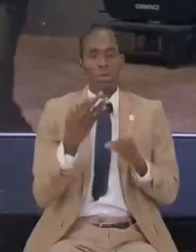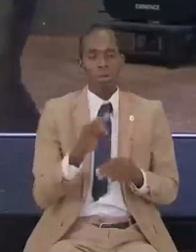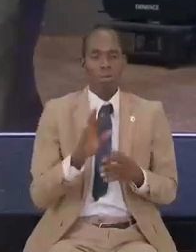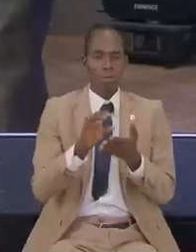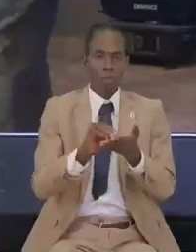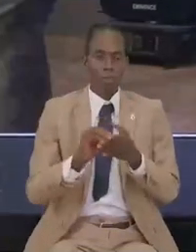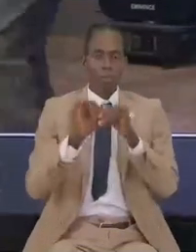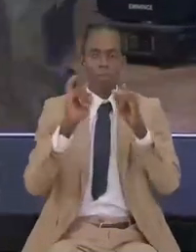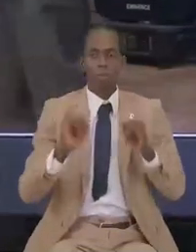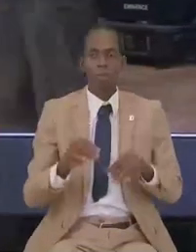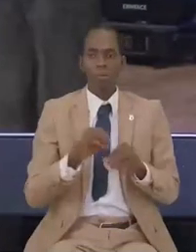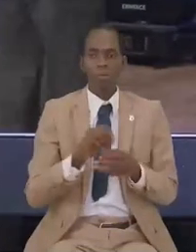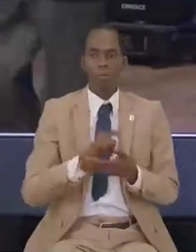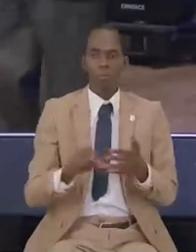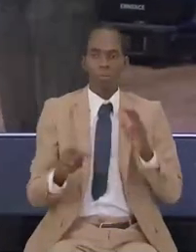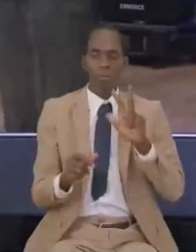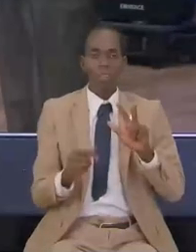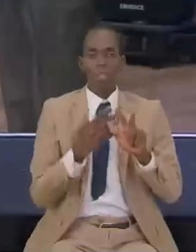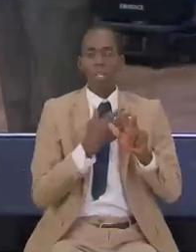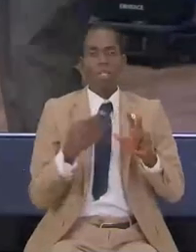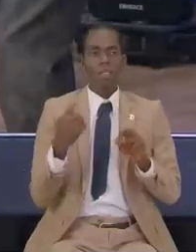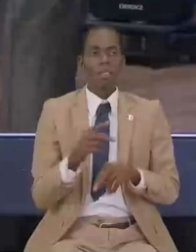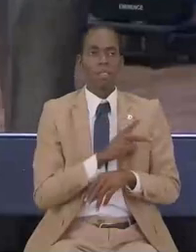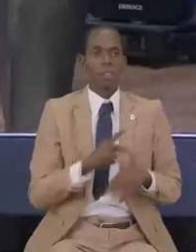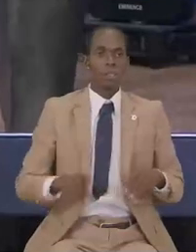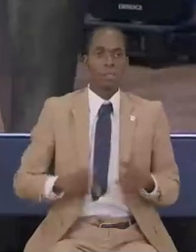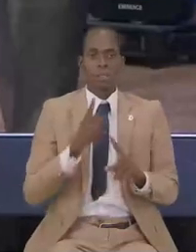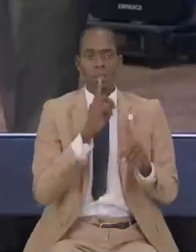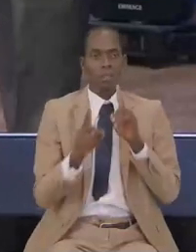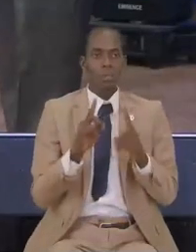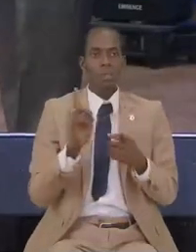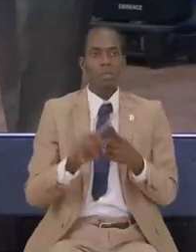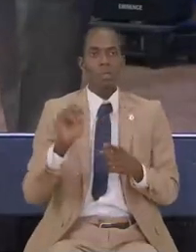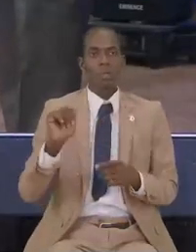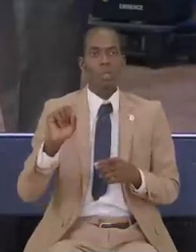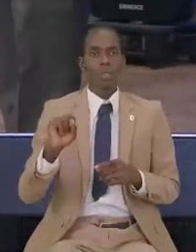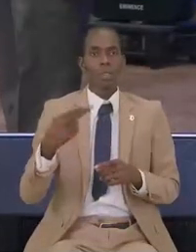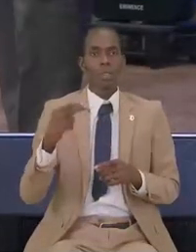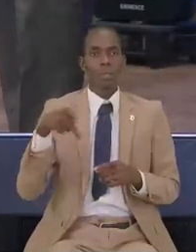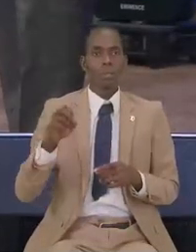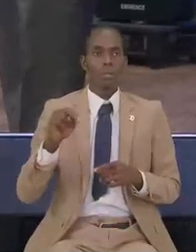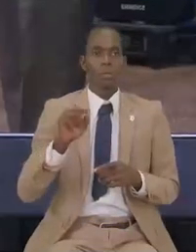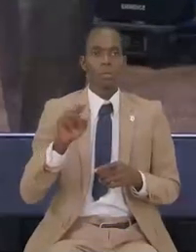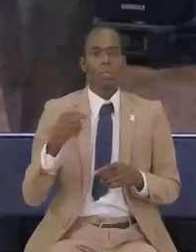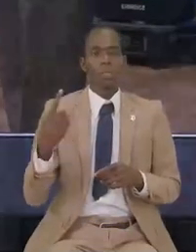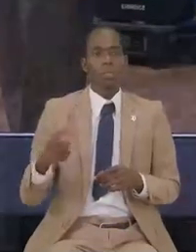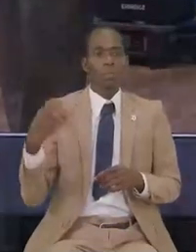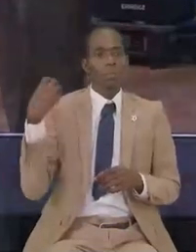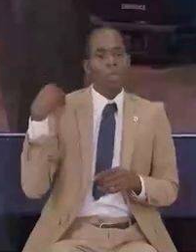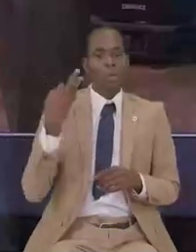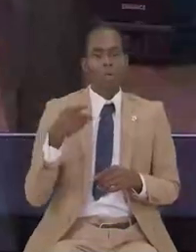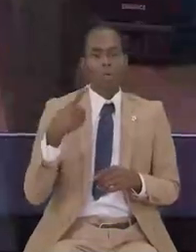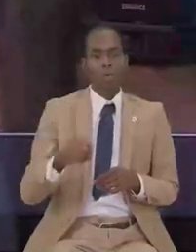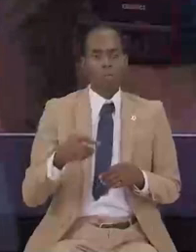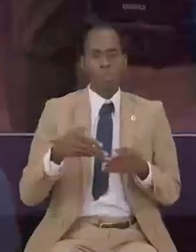Le verset 3 nous dit, le roi donna l'ordre à Ashpenaz, chef de ses eunuques,